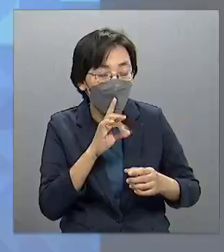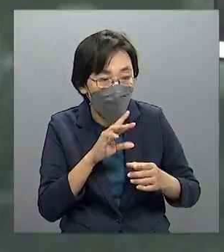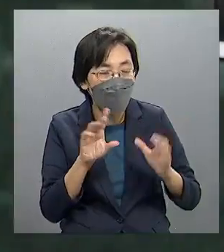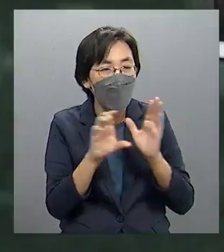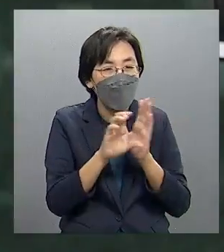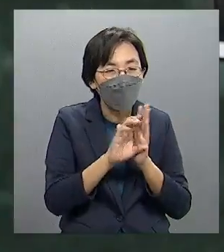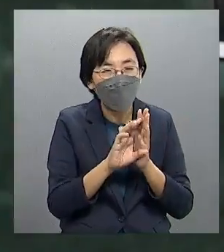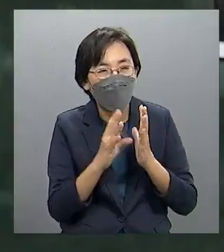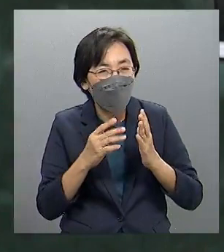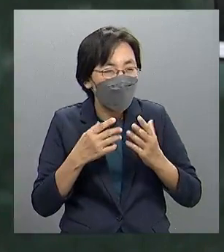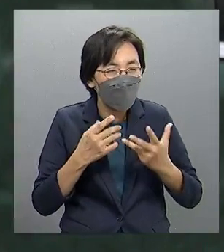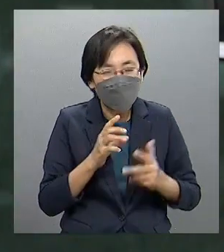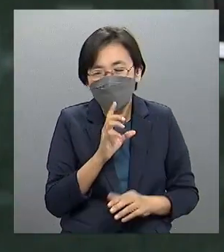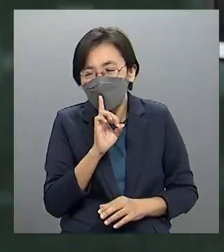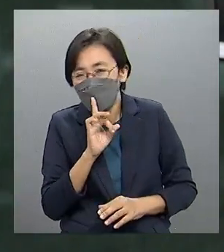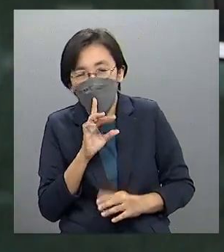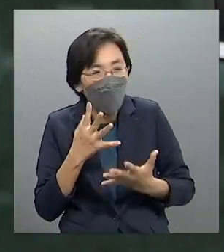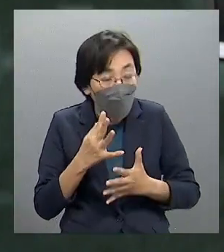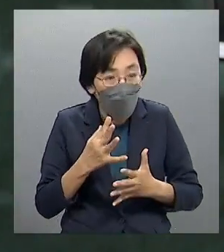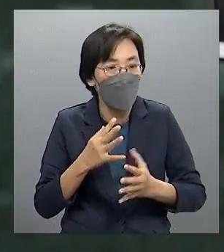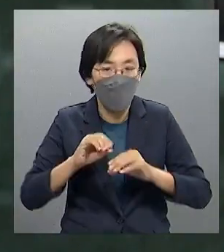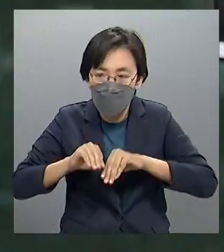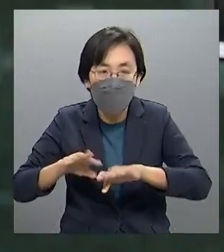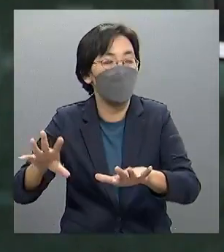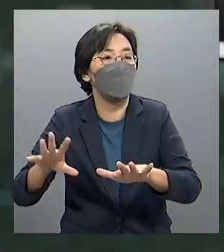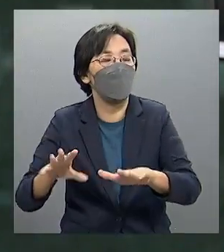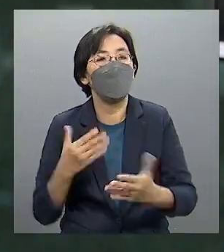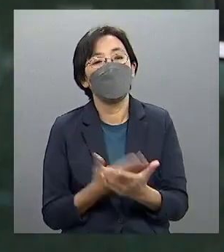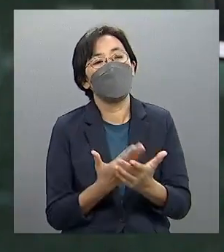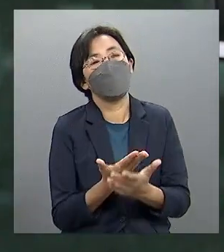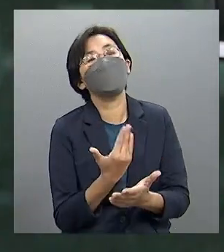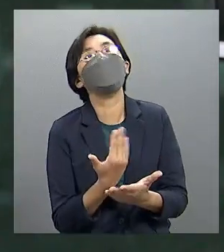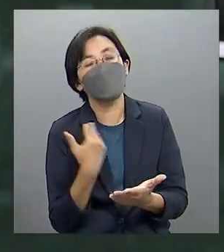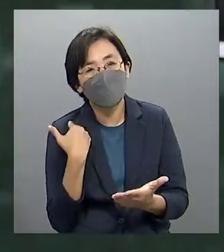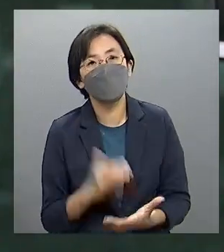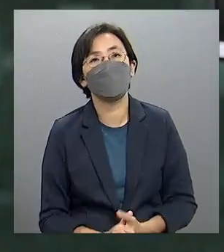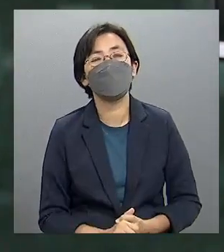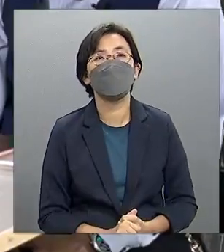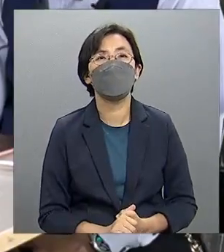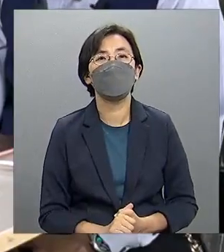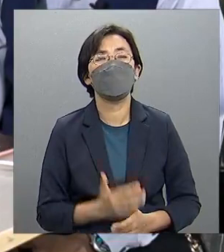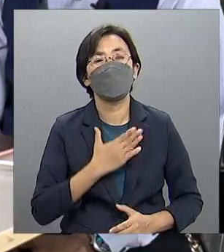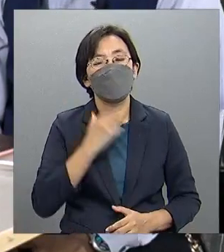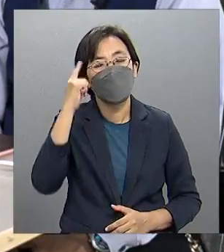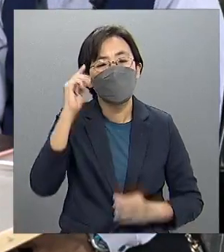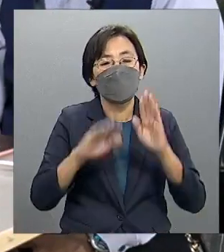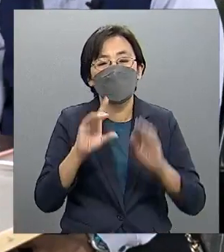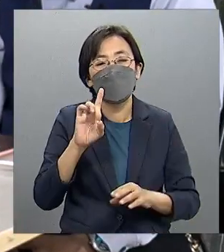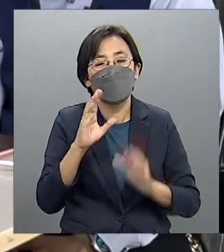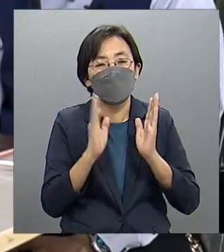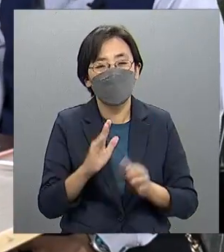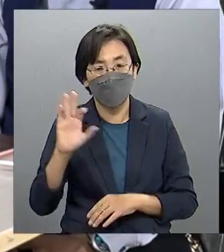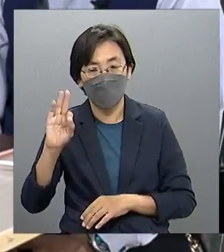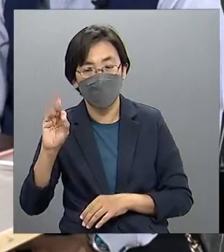เราต้องรู้ทันมิจฉาชีพนะถ้าฟังแบบนี้แล้วมันง่ายมากแล้วทุกคนผมเชื่อว่าทั้ง100คนเดินมา99คนเนี่ยคือมีโทร